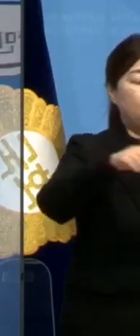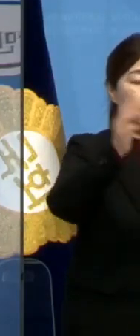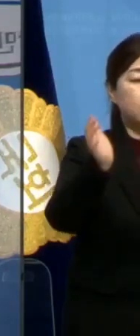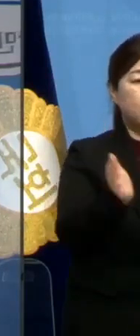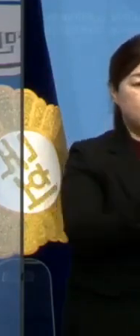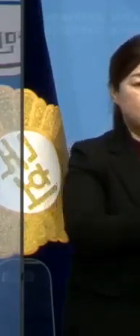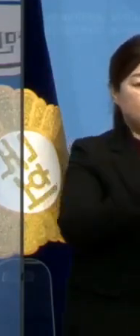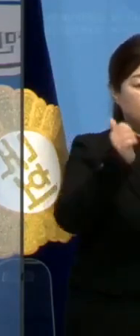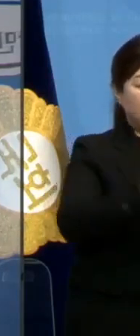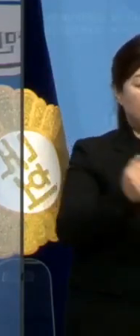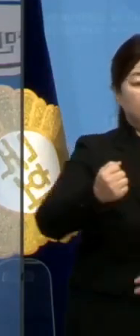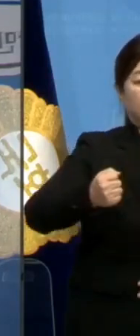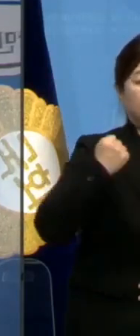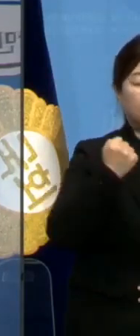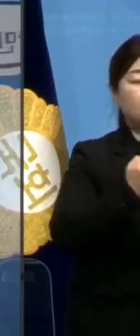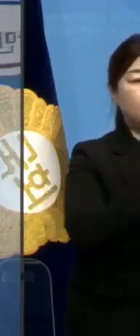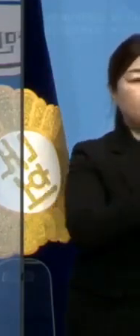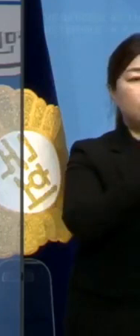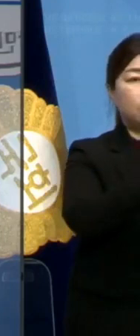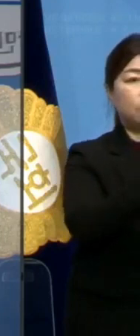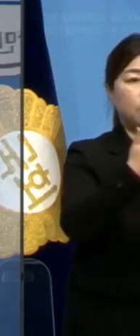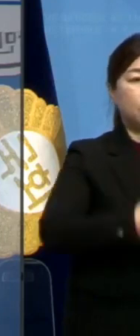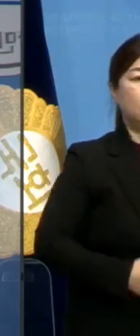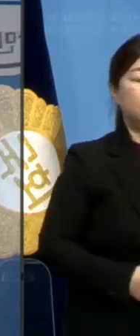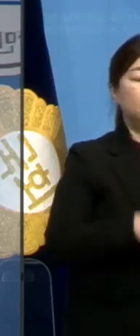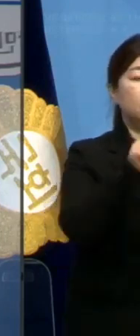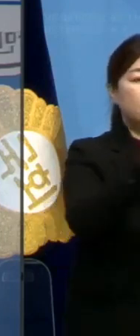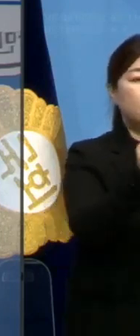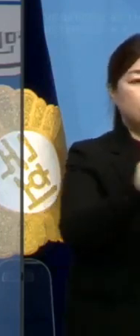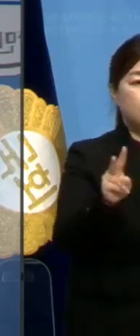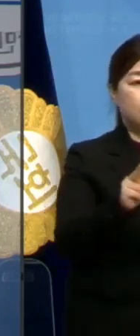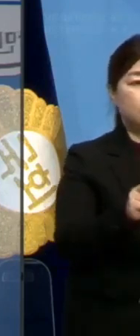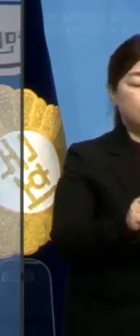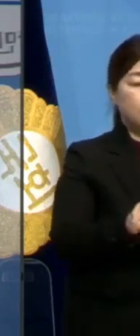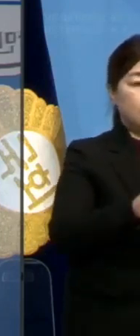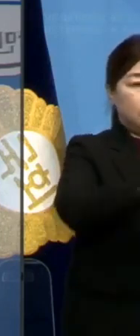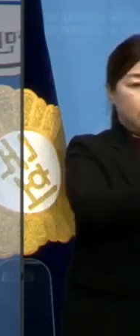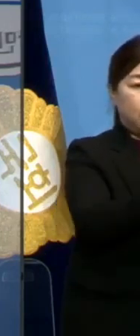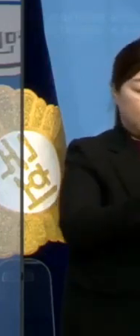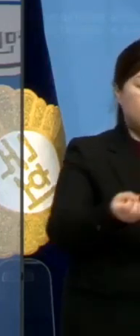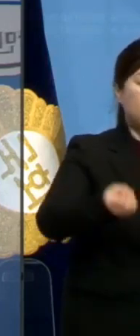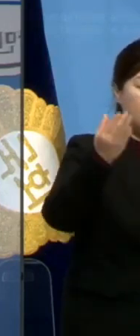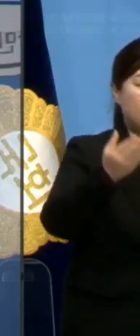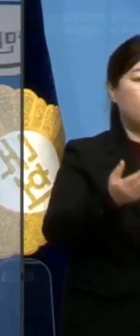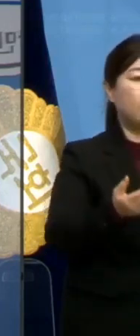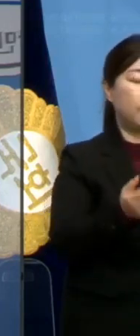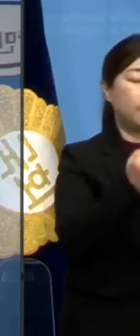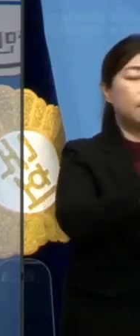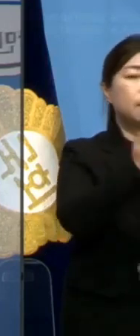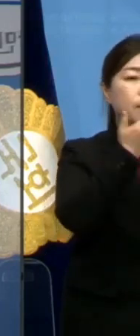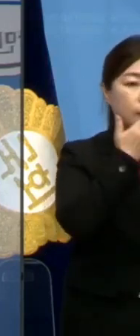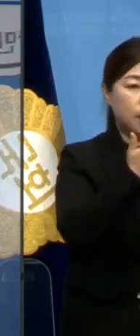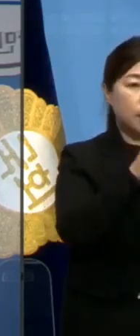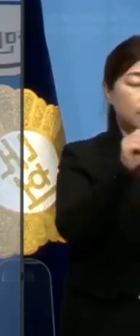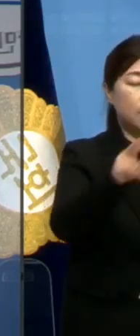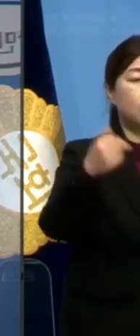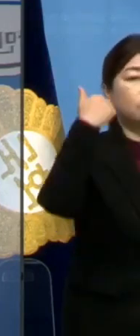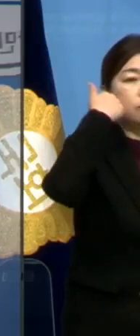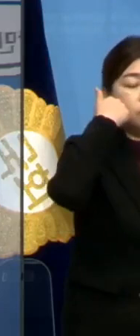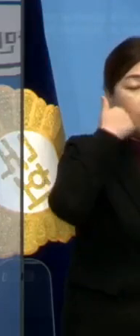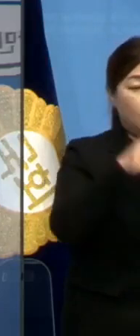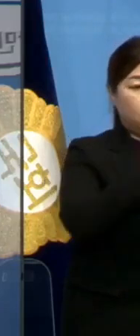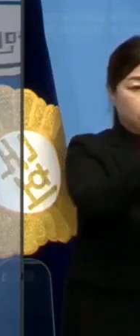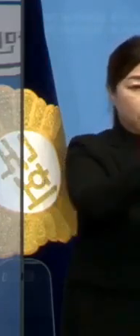전체의 경쟁력을 높여 가야 합니다 그래야 윈윈할 수 있습니다 그래야 누가 단일후보가